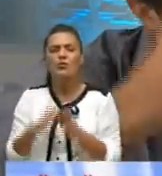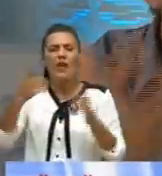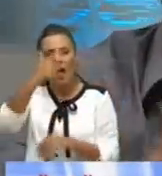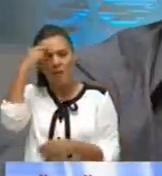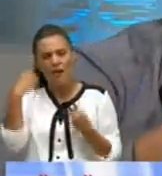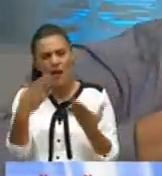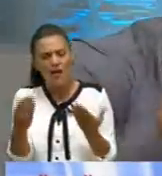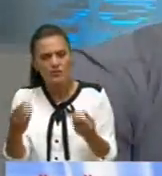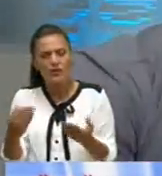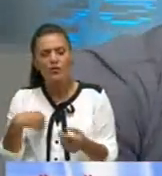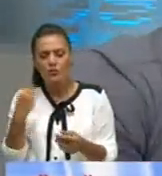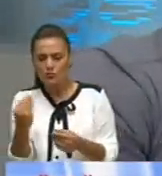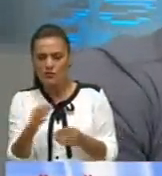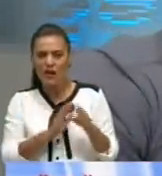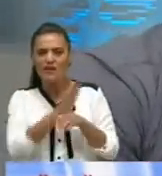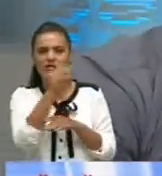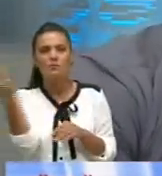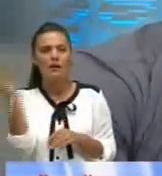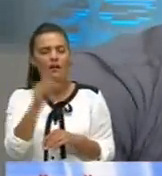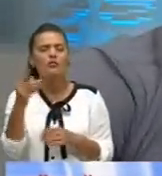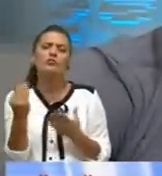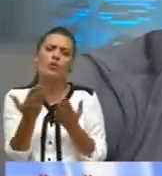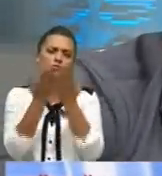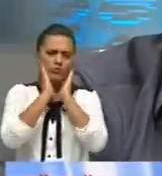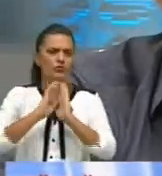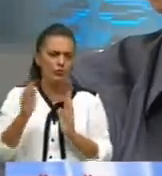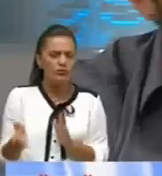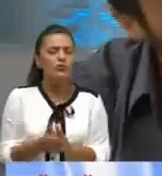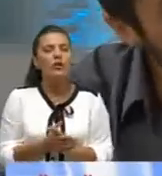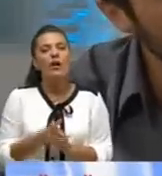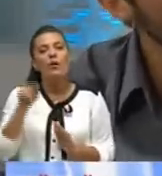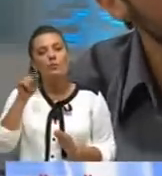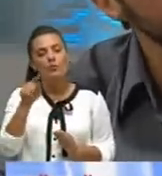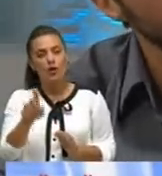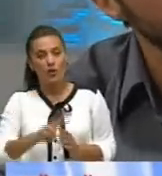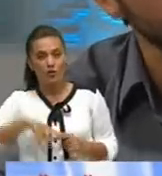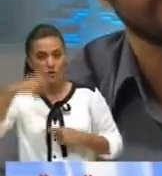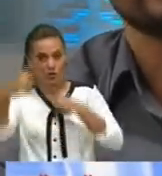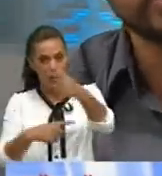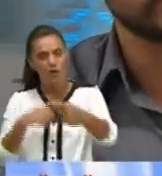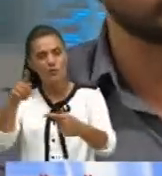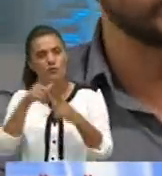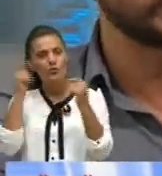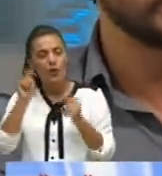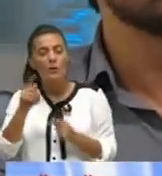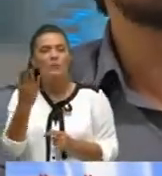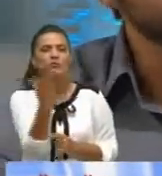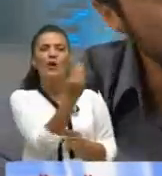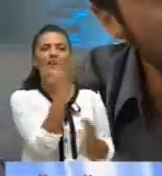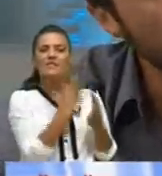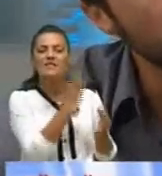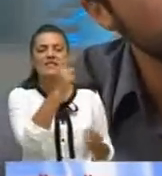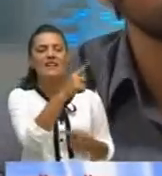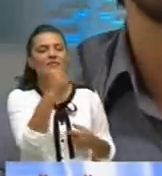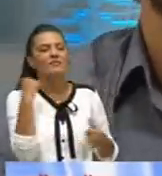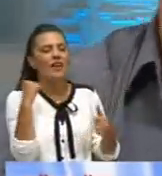harcayarak güzel ve yaşanası kılmışsınız. Çok şükür. Evet, çok şükür buna. Evet. Ona dönüş o yüzden sizi mutlu edebiliyor ama birçok insan için